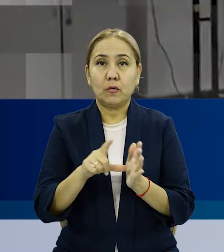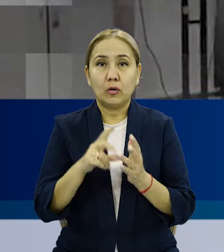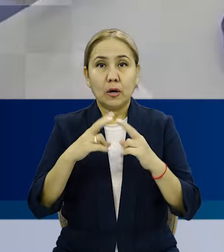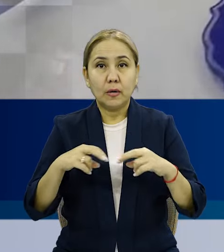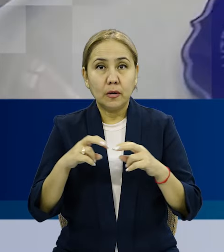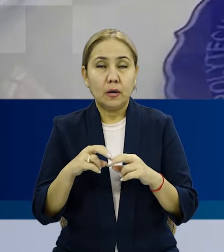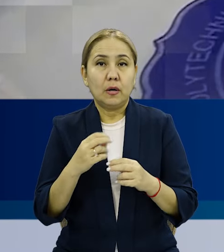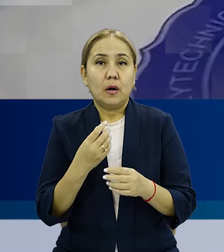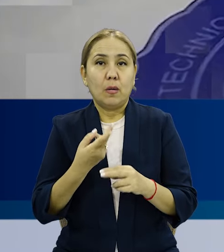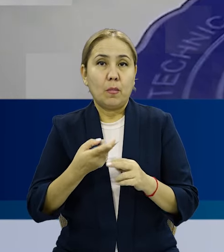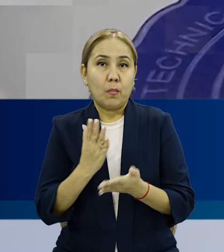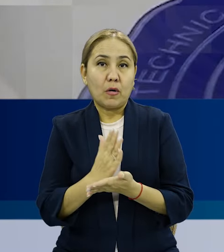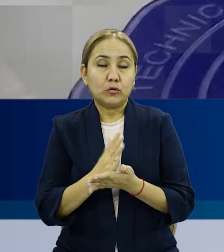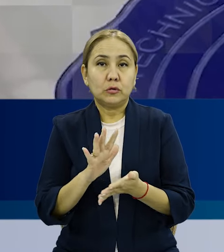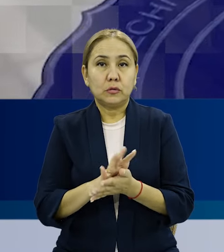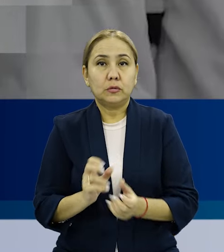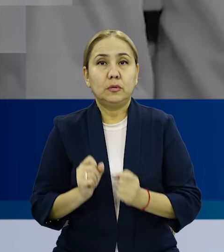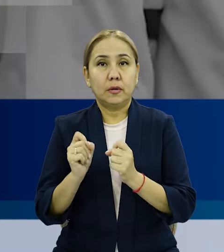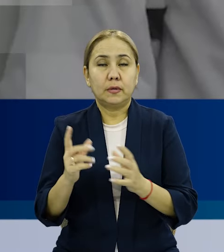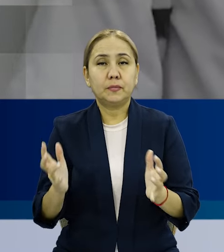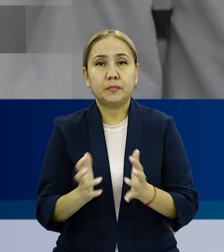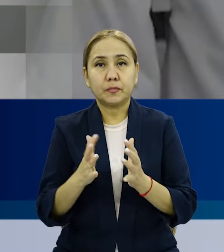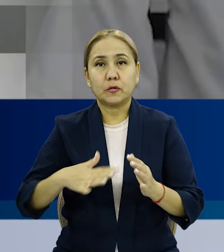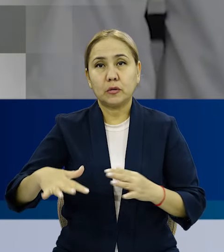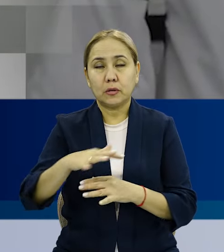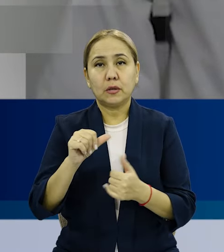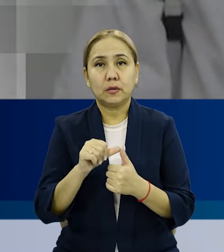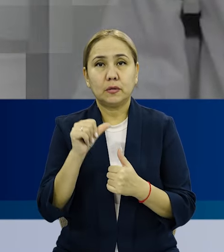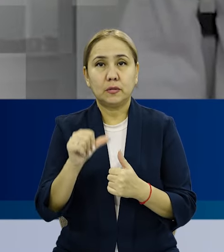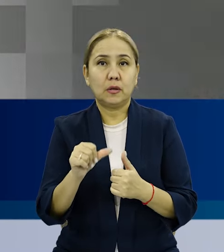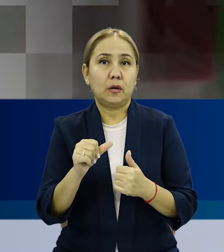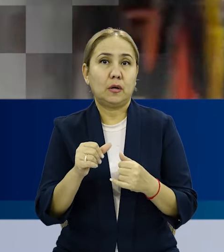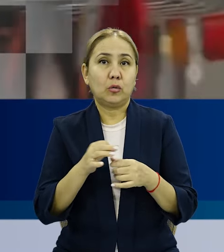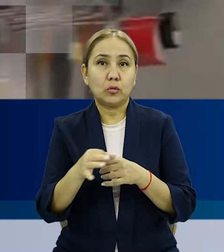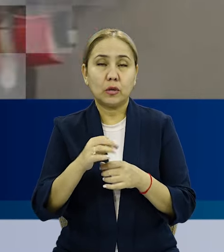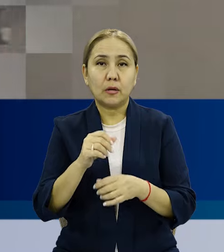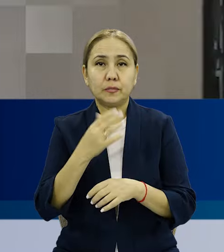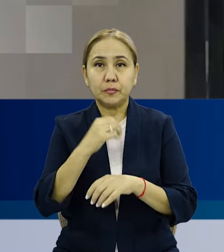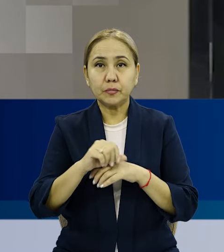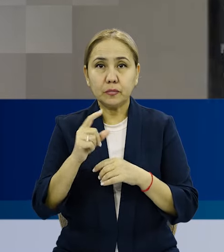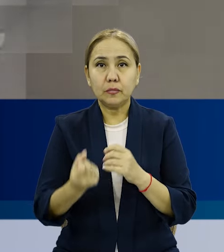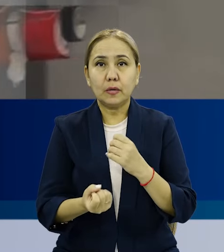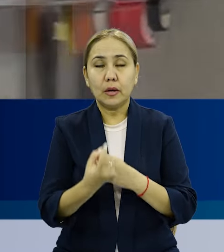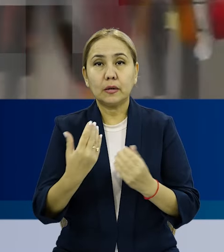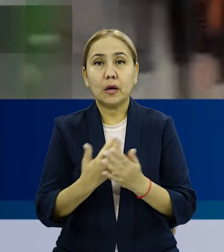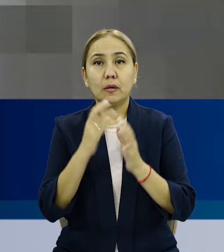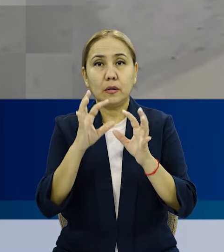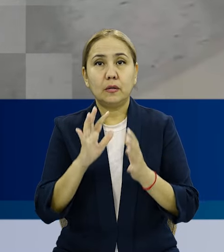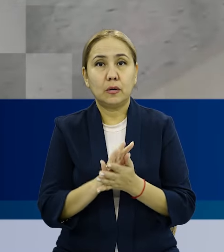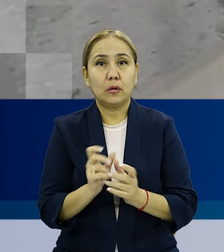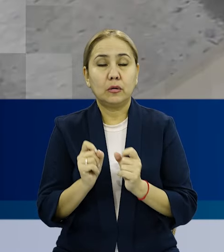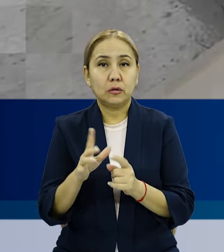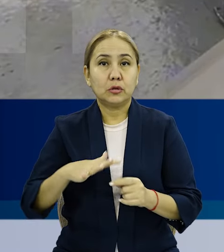aniqlash. Mavjud chiqindilarni saqlash joylarida belgilangan hududdan tashqariga chiqish holatlarini, yangi paydo bo'lgan noqonuniy